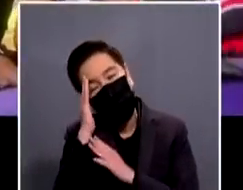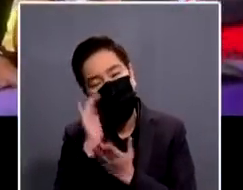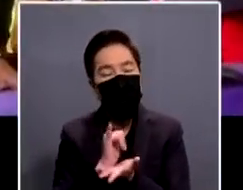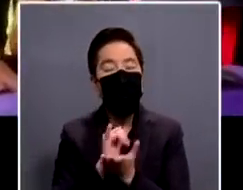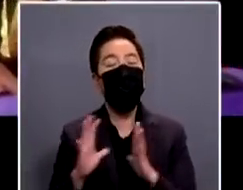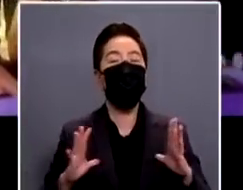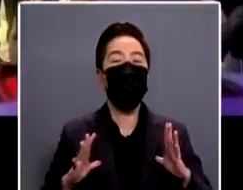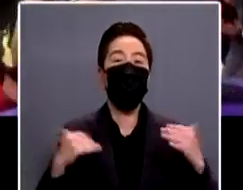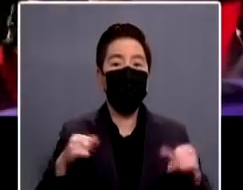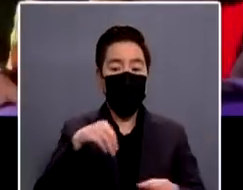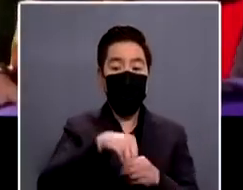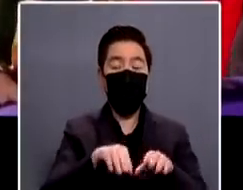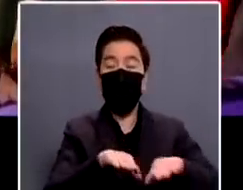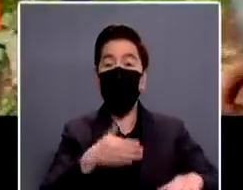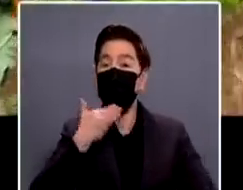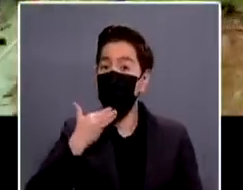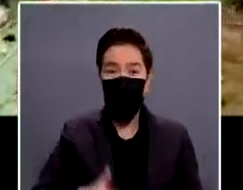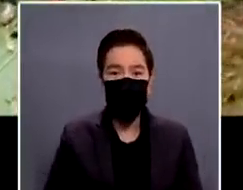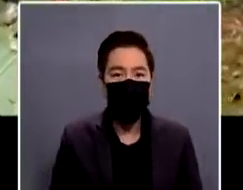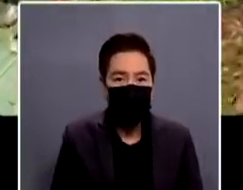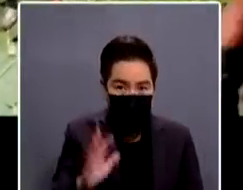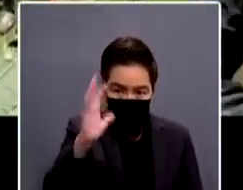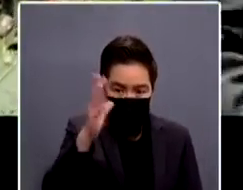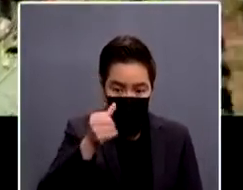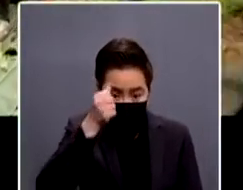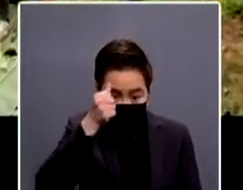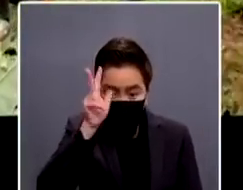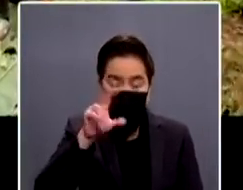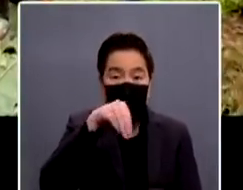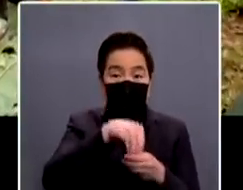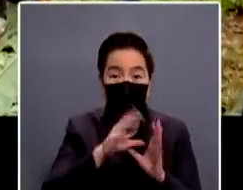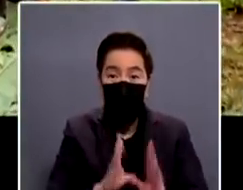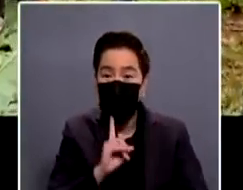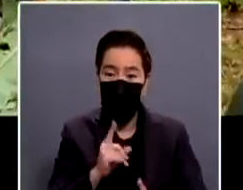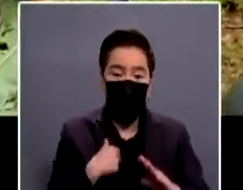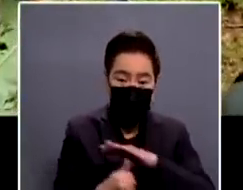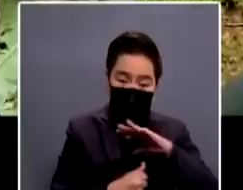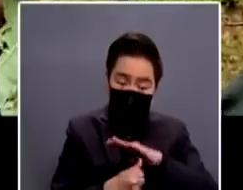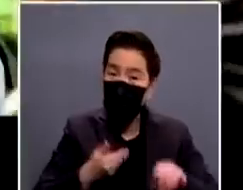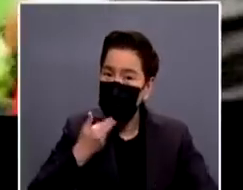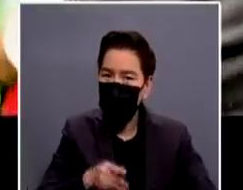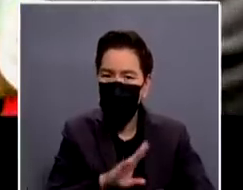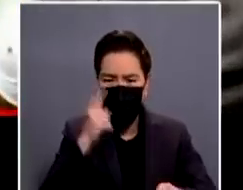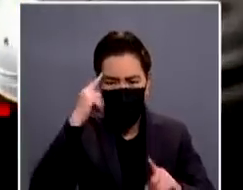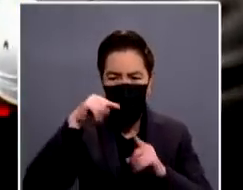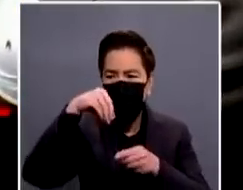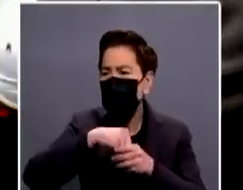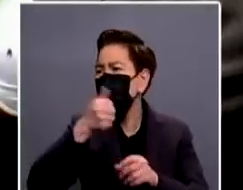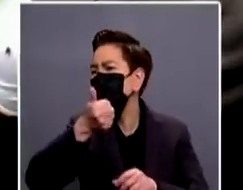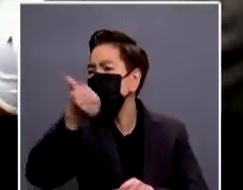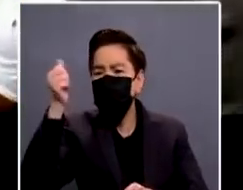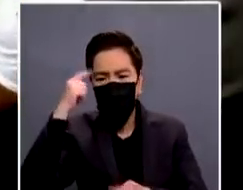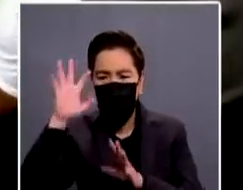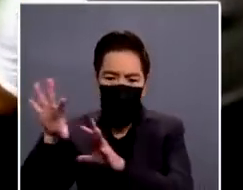แล้วก็พักเล่นอยู่บนเพิงเนี้ยได้เกือบ3วันเพียงคนเดียวอ่ะ ไม่น่าจะอยู่ที่นี่มาก่อนถูกไหมฮะอาจจะเพิ่ง